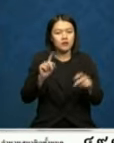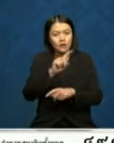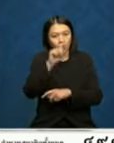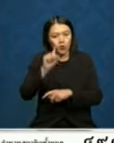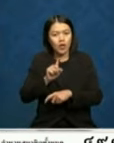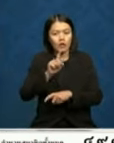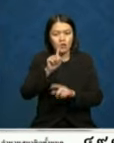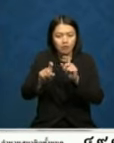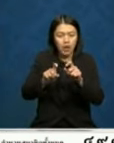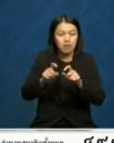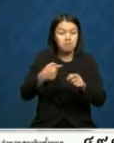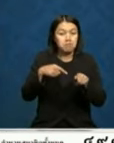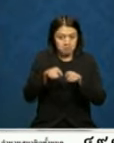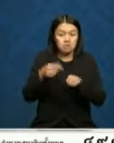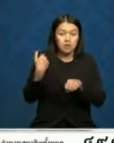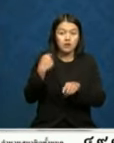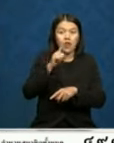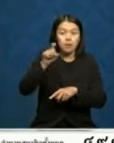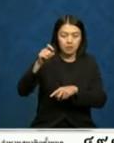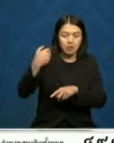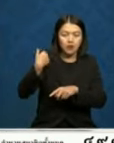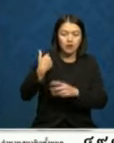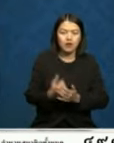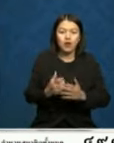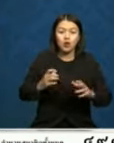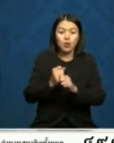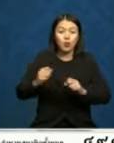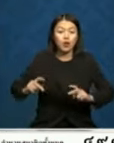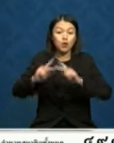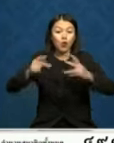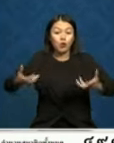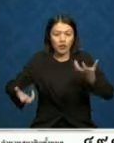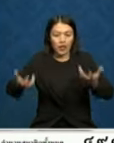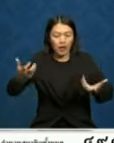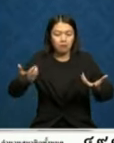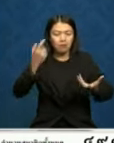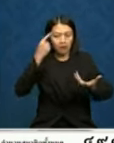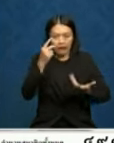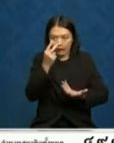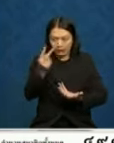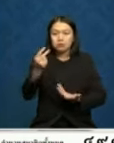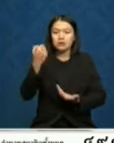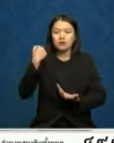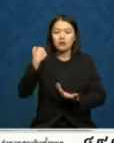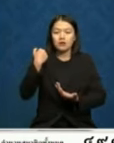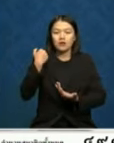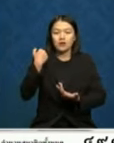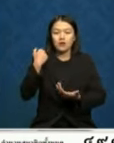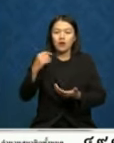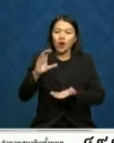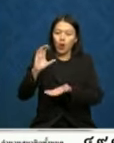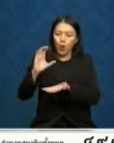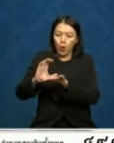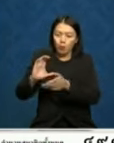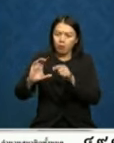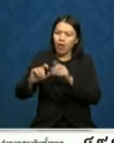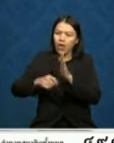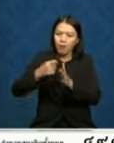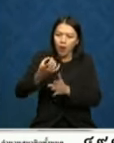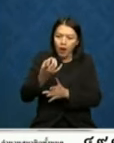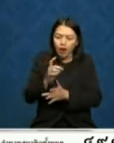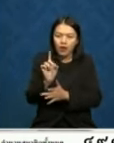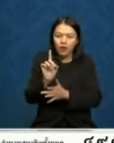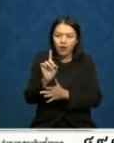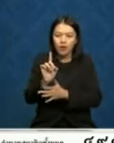หรือถามแบบที่ผมถามไหมครับว่าตกลงกระทรวงยุติธรรมเห็นในเรื่องนี้อย่างไรและการตั้งงบประมาณแบบนี้เป็นเพราะเหตุใด